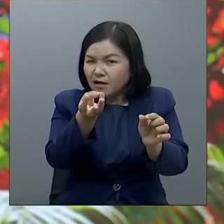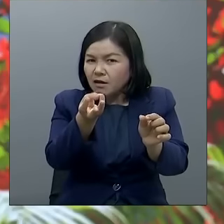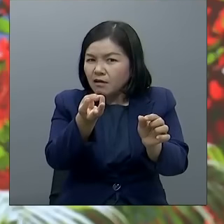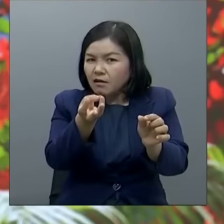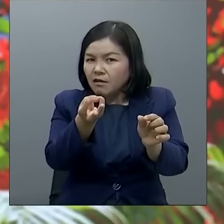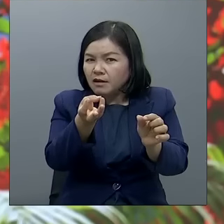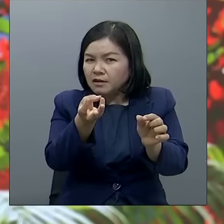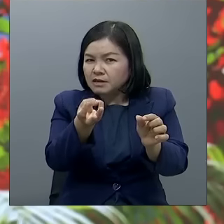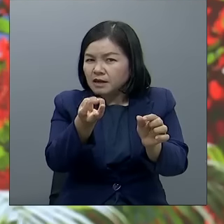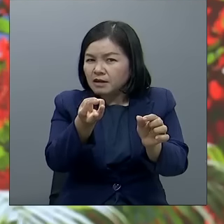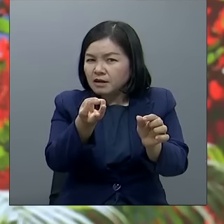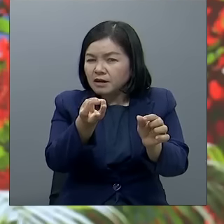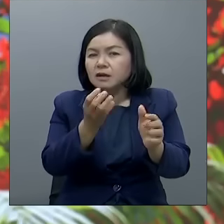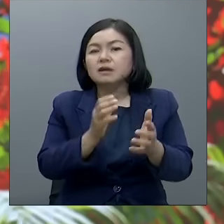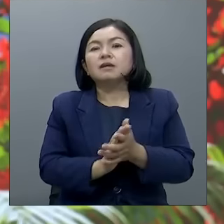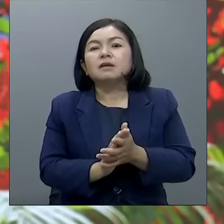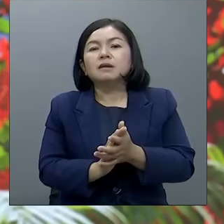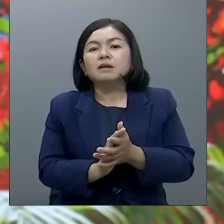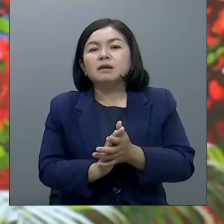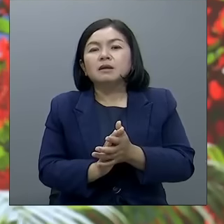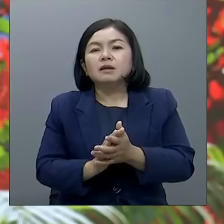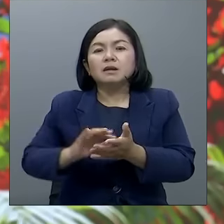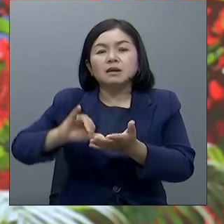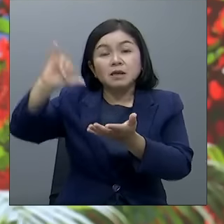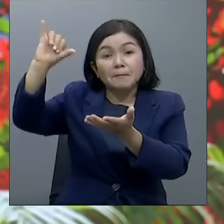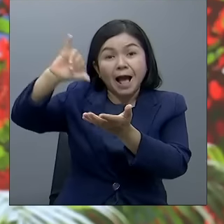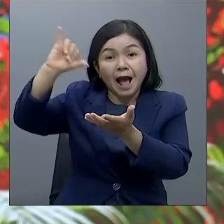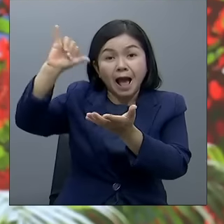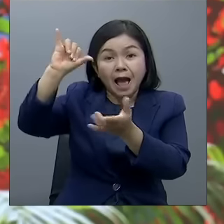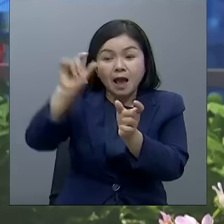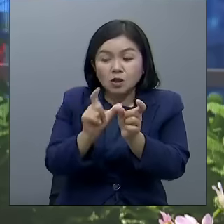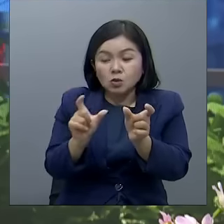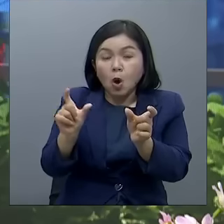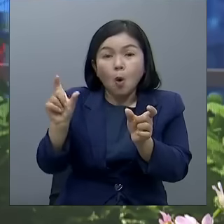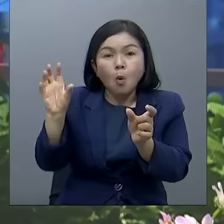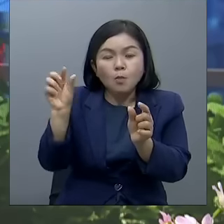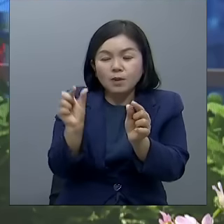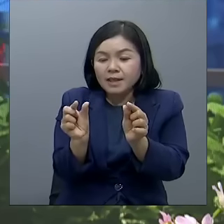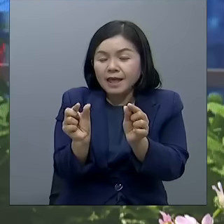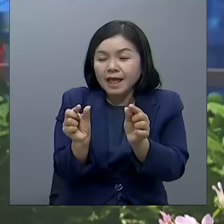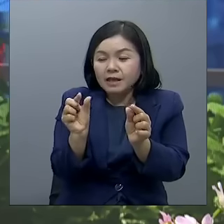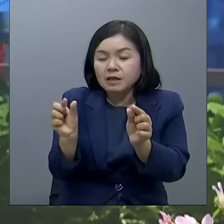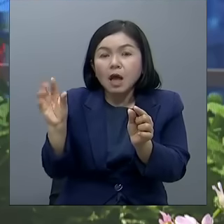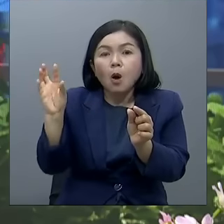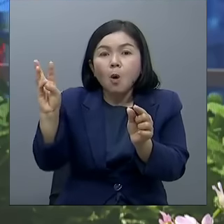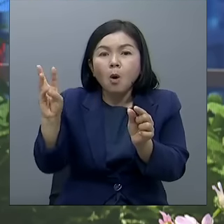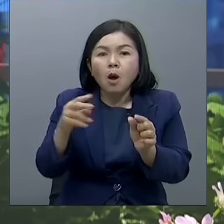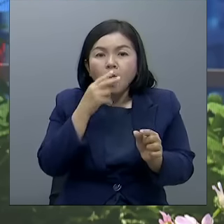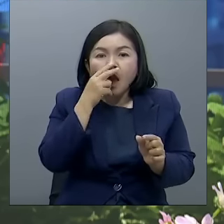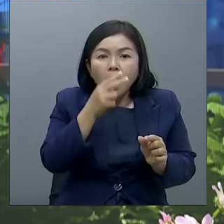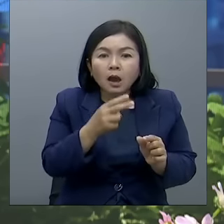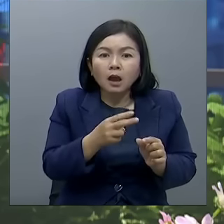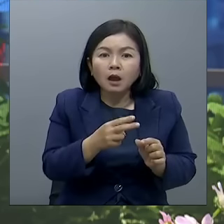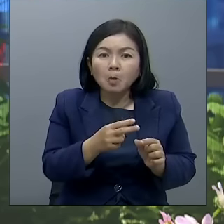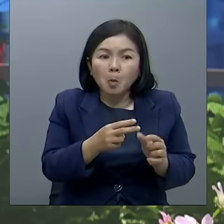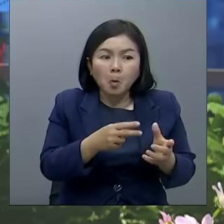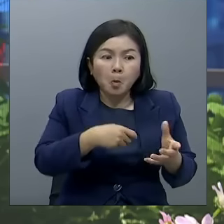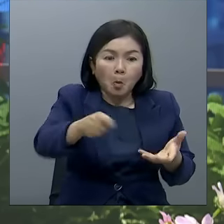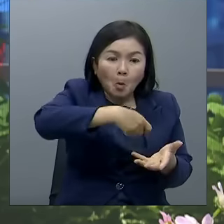าด้วยซ้ำ ถ้าเป็นน้ำปลาจะ6ช้อนชาประมาณนี ้โอ้แต่ว่าบางทีบางคนเนี่ยผมเห็นกินกะเพราทีก็ทั้งถ้วยนะฮ